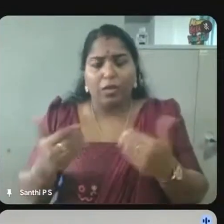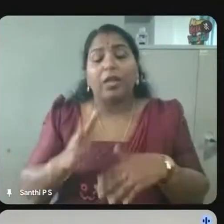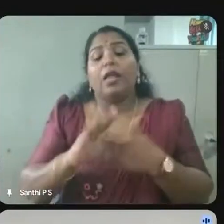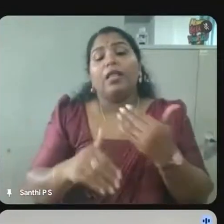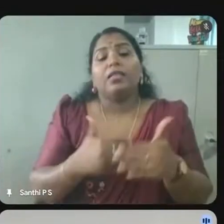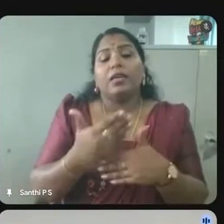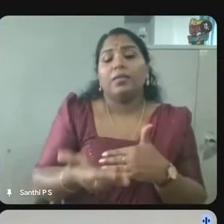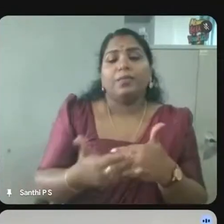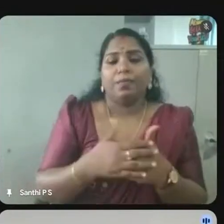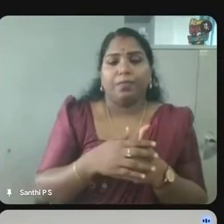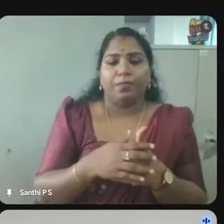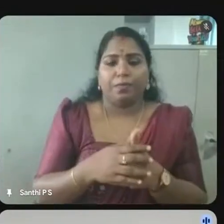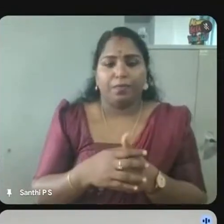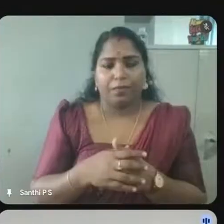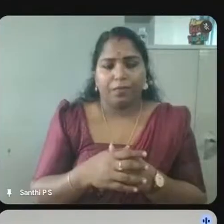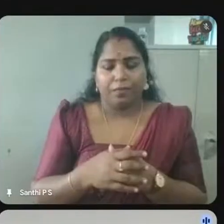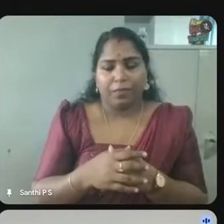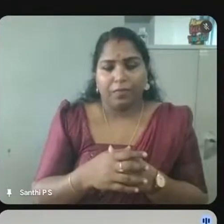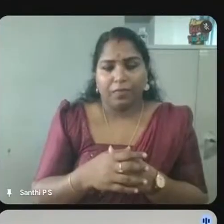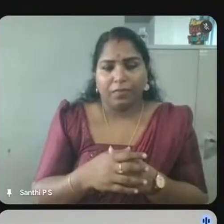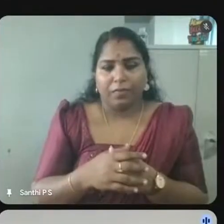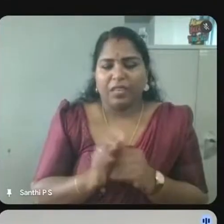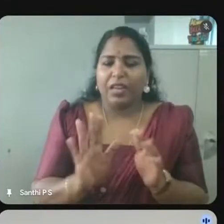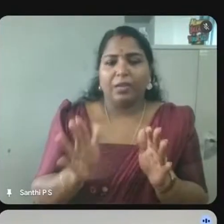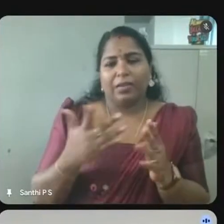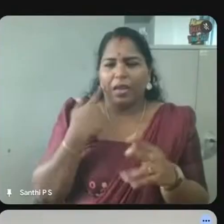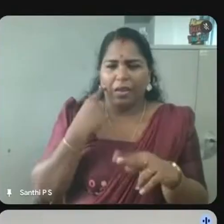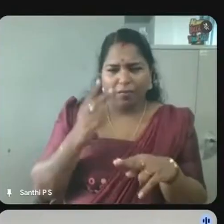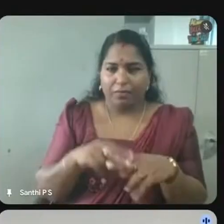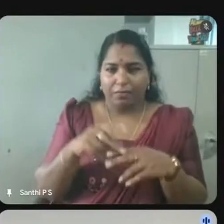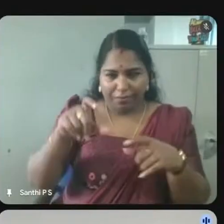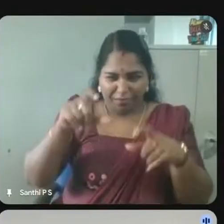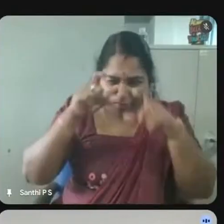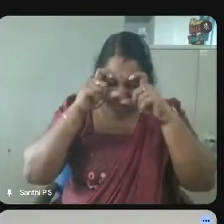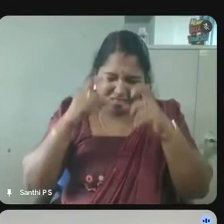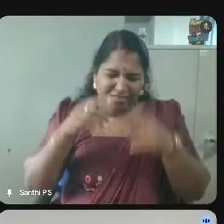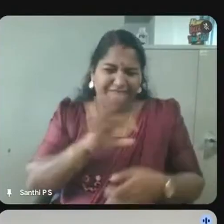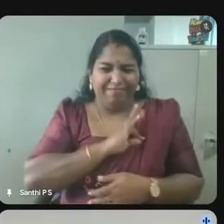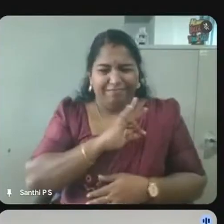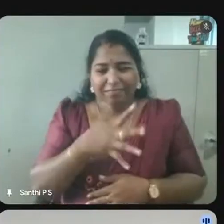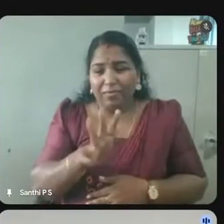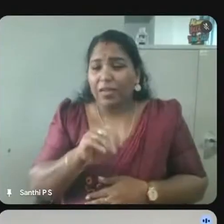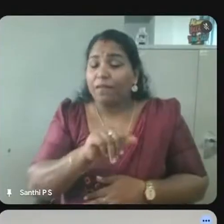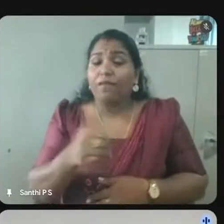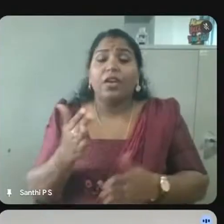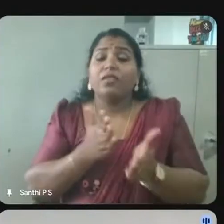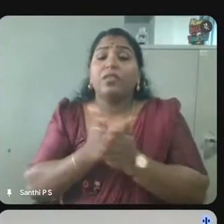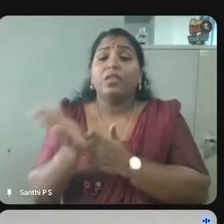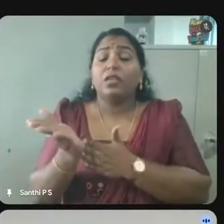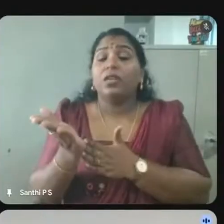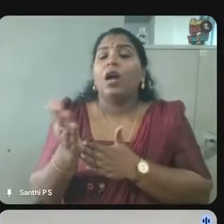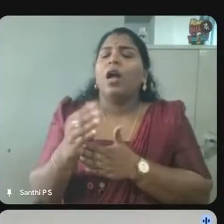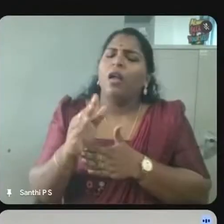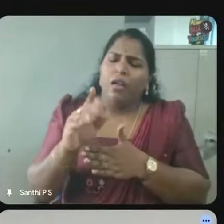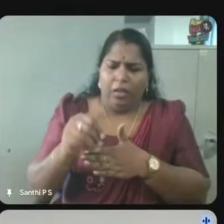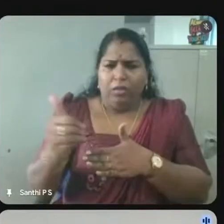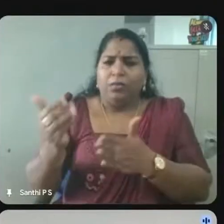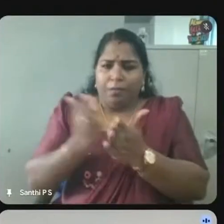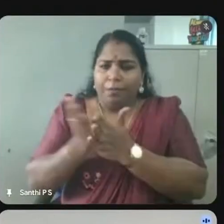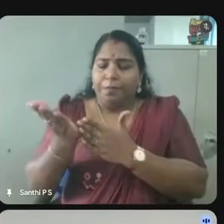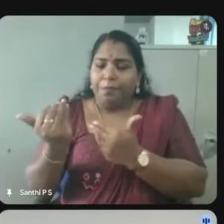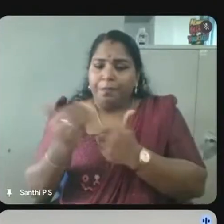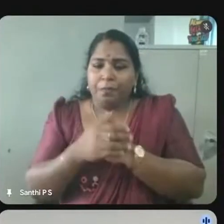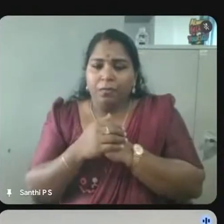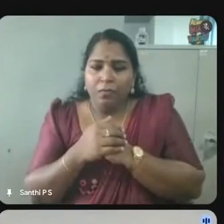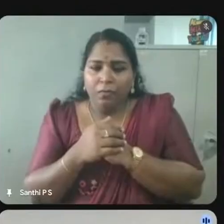അതായത് ഇതുപോലത്തെ സ്പെഷ്യൽ കണ്ണാടി, ടെലിസ്കോപ്പ് കണ്ണാടിയൊക്കെ വെക്കാൻ മടിയുള്ളവരുണ്ട്. അവർക്ക് വേണ്ടി നമുക്ക് ചെയ്യാൻ പറ്റുന്ന നോൺ ഒപ്റ്റിക്കൽ മെത്തേഡ്സ് എന്ന് പറയുന്നത്,